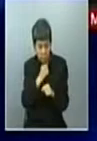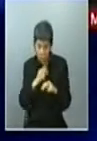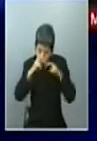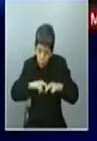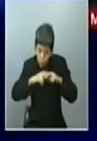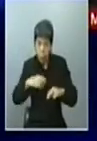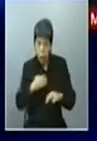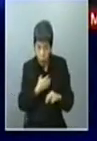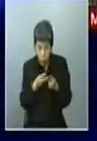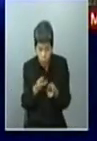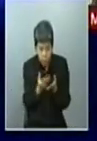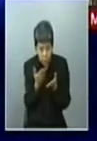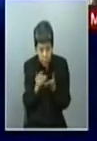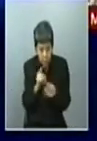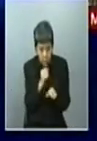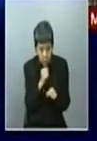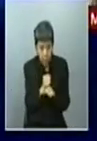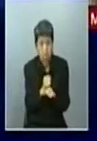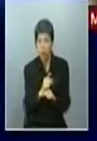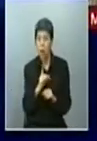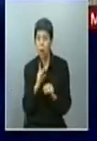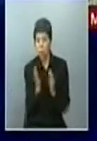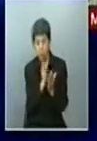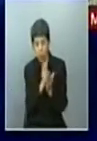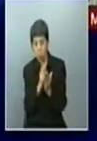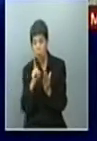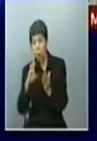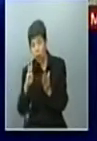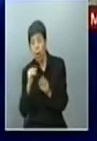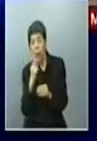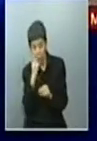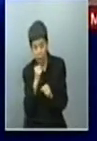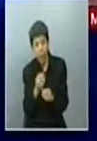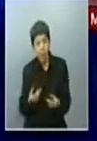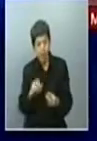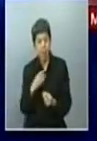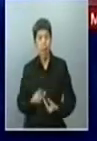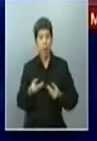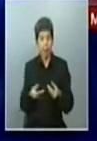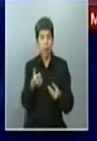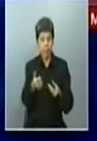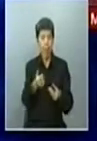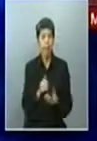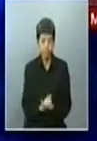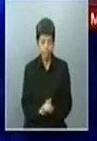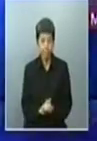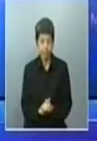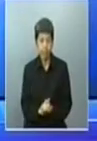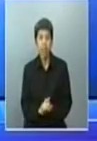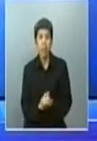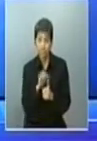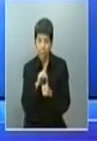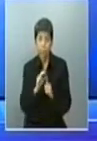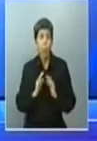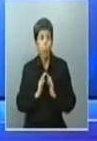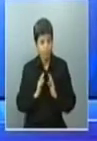ะห์นะครับกลยุทธ์ตรงนี้เนี่ยความยาวถึง106หน้านะครับก็มารับได้ที่ DBS Speaker ครับ ค่ะได้เลยค่ะวันนี้ขอบพระคุณมากนะ